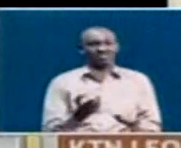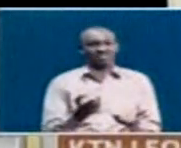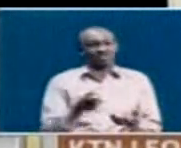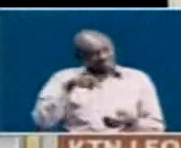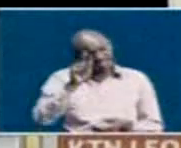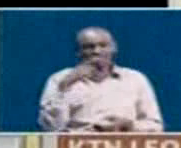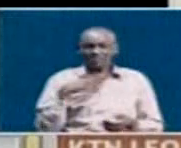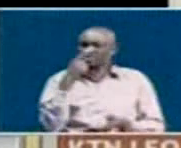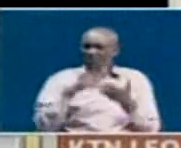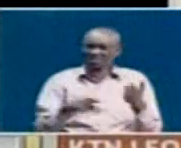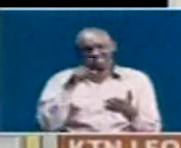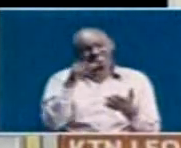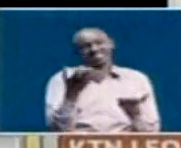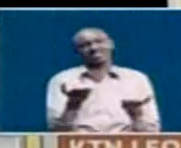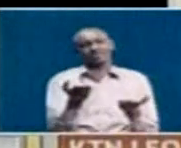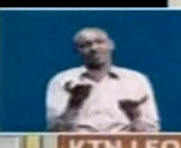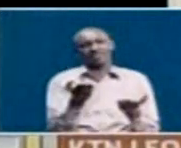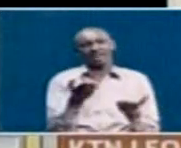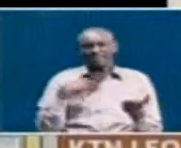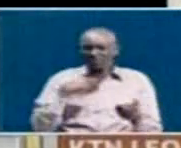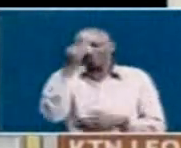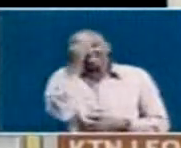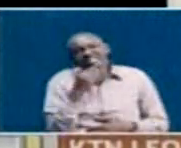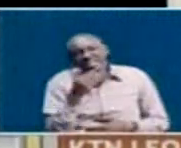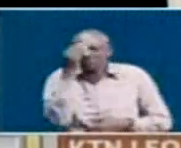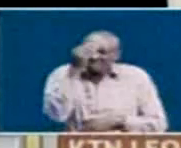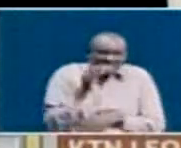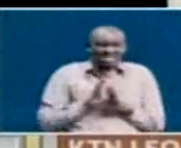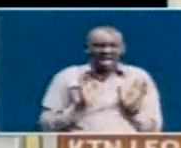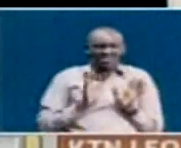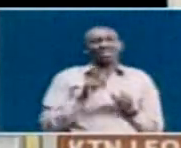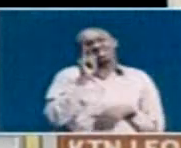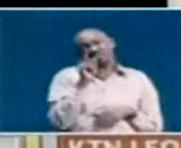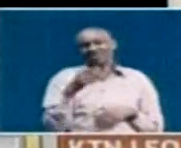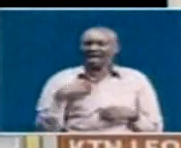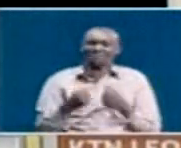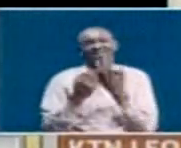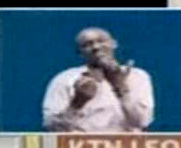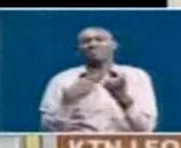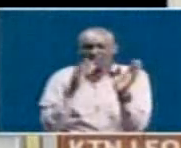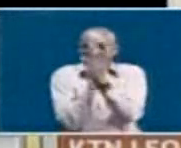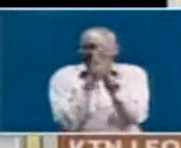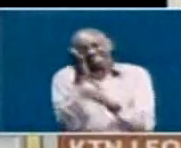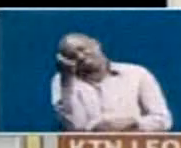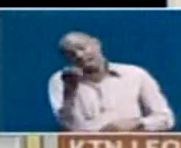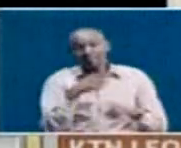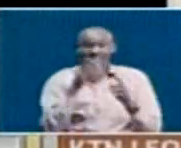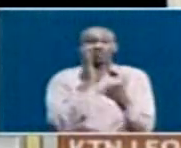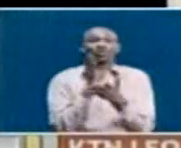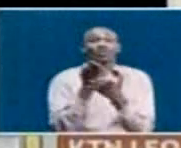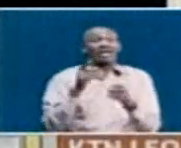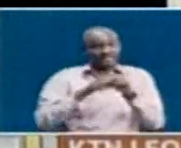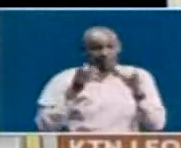unajua manake watu wengi sana hii mambo ya kujifanya ati haya mambo hayaendelee. Yanaendelea. Kujifanya tu afiche. Mwafichi lakini milango